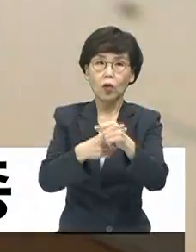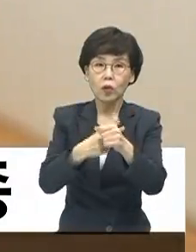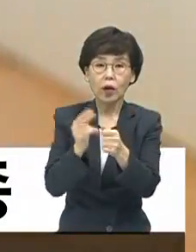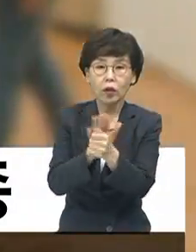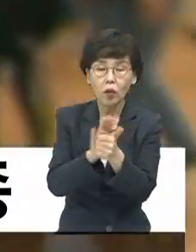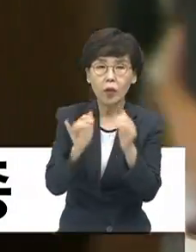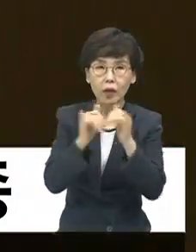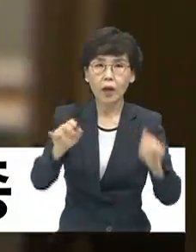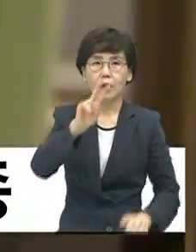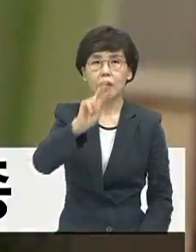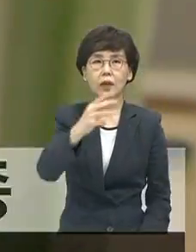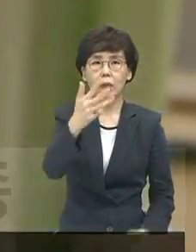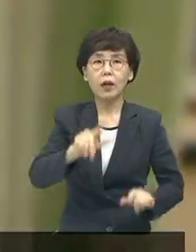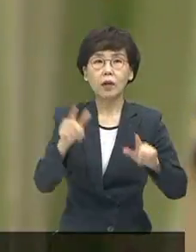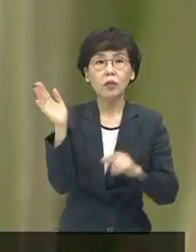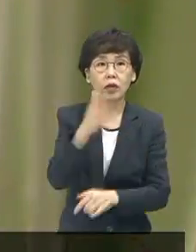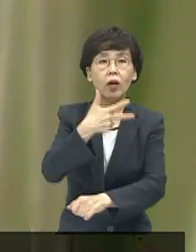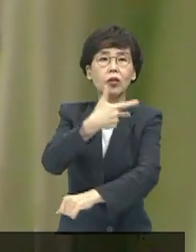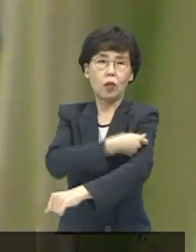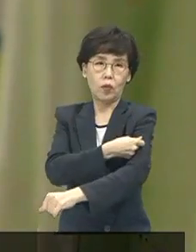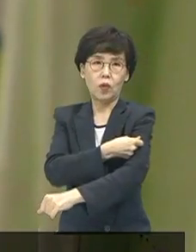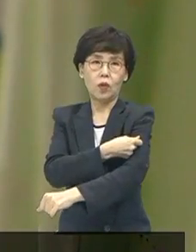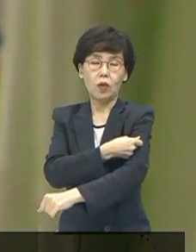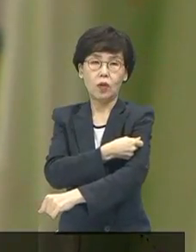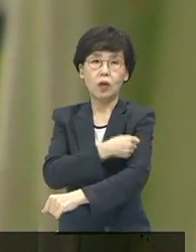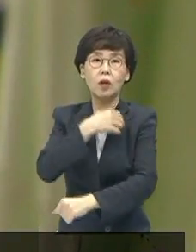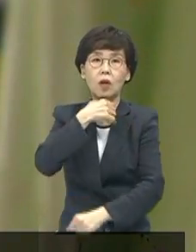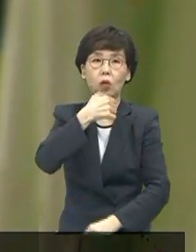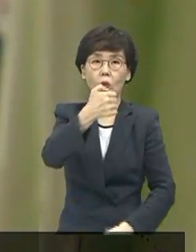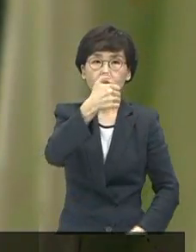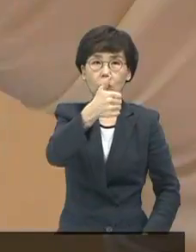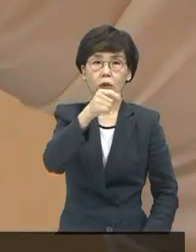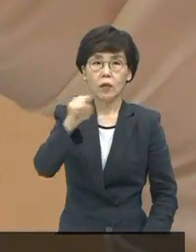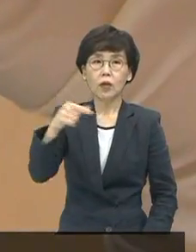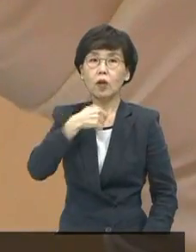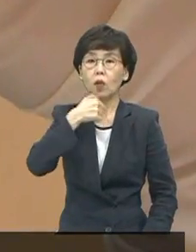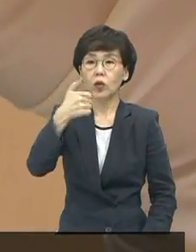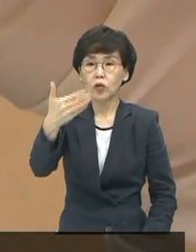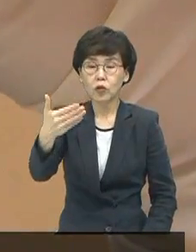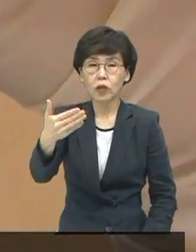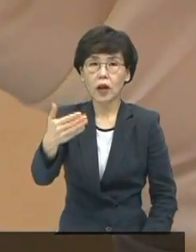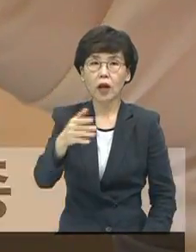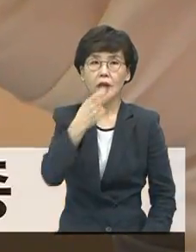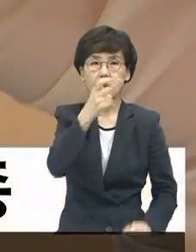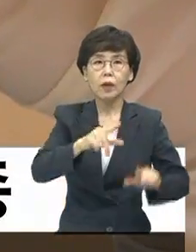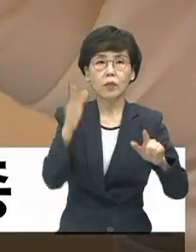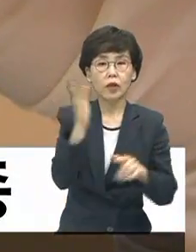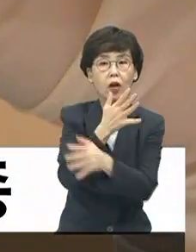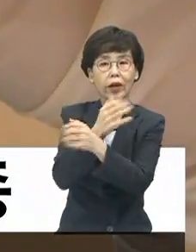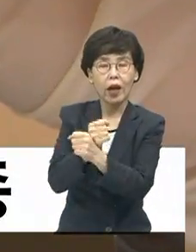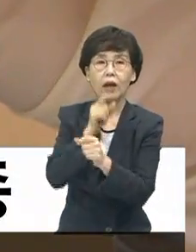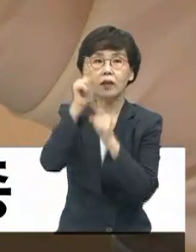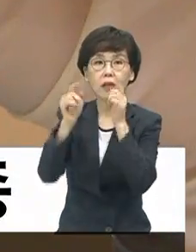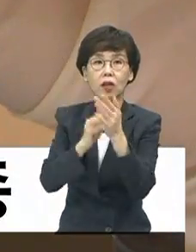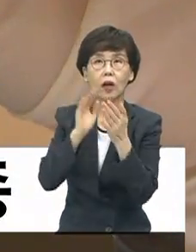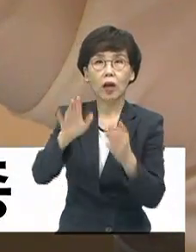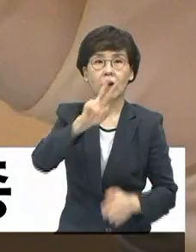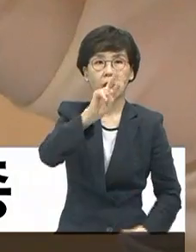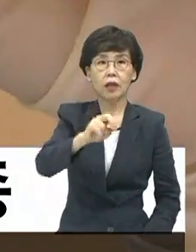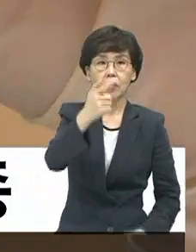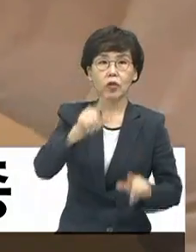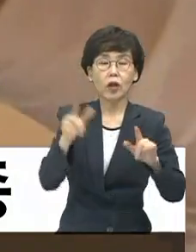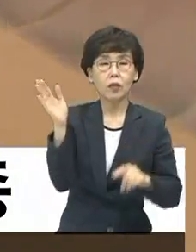인력들은 28일부터 접종을 받습니다. 55세부터 59세는 오는 10일부터 예약을 받은 뒤